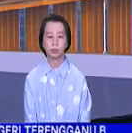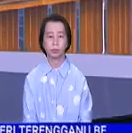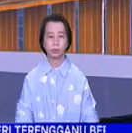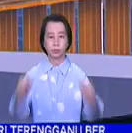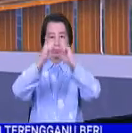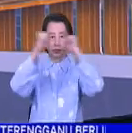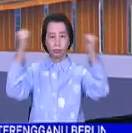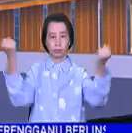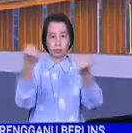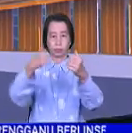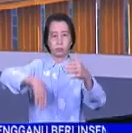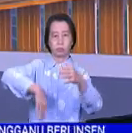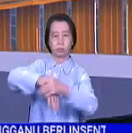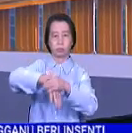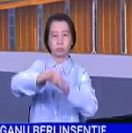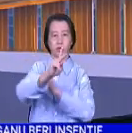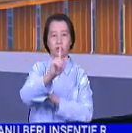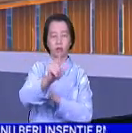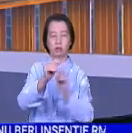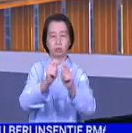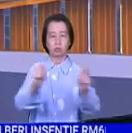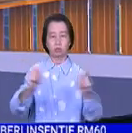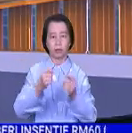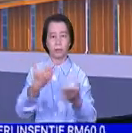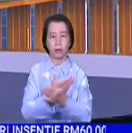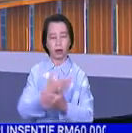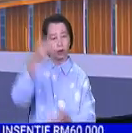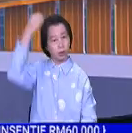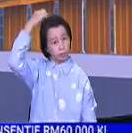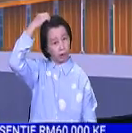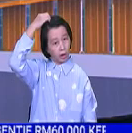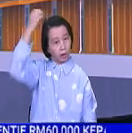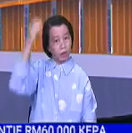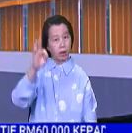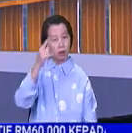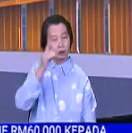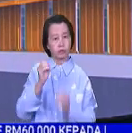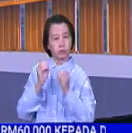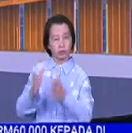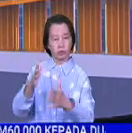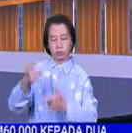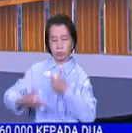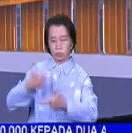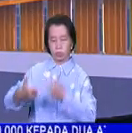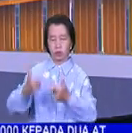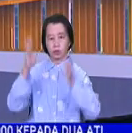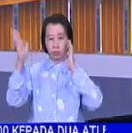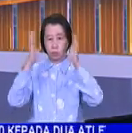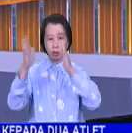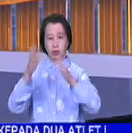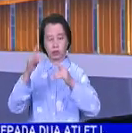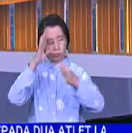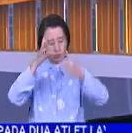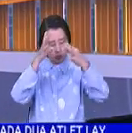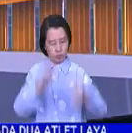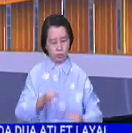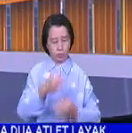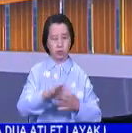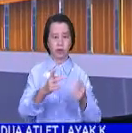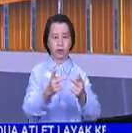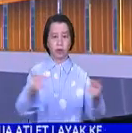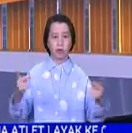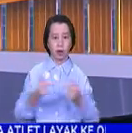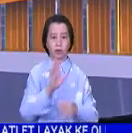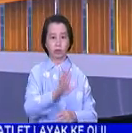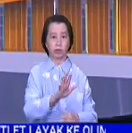Stadium Bola Sepak Kuala Lumpur akan menjadi venue baru Selangor FC bagi baki saingan Liga Malaysia. Ia diputuskan selepas